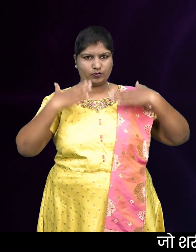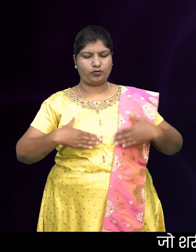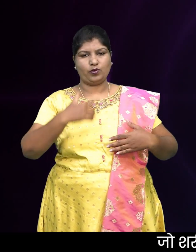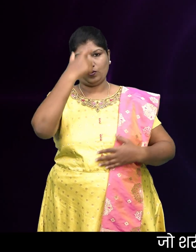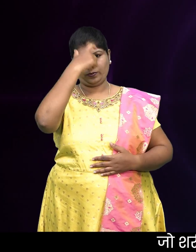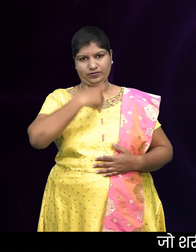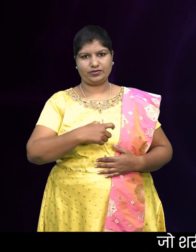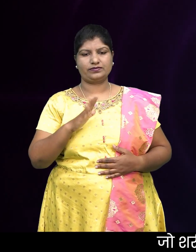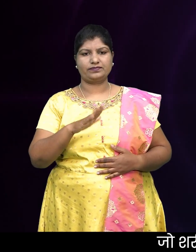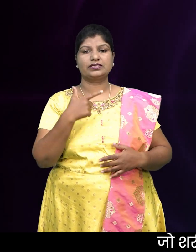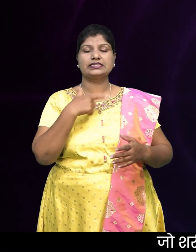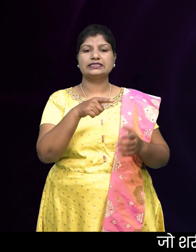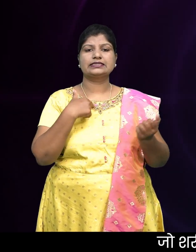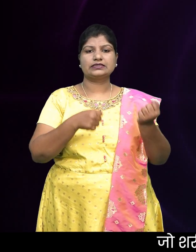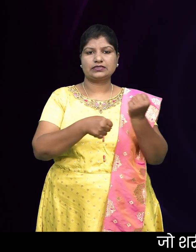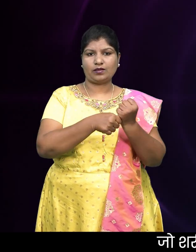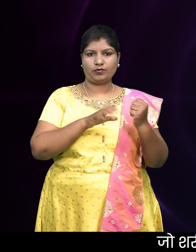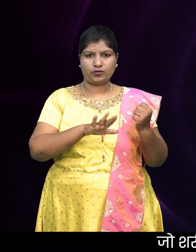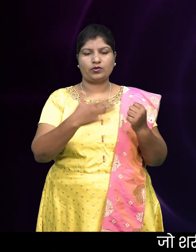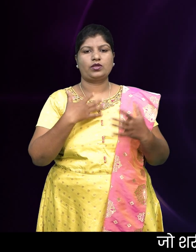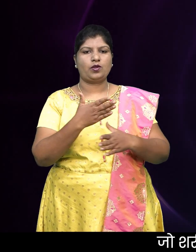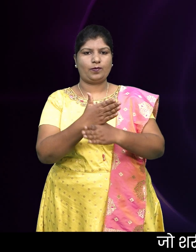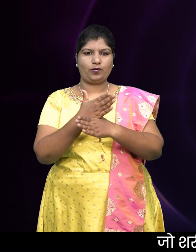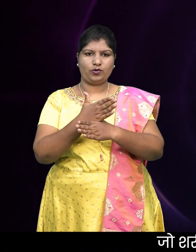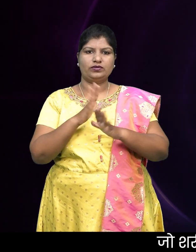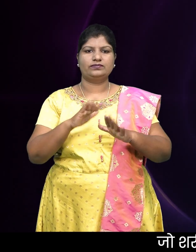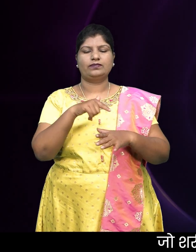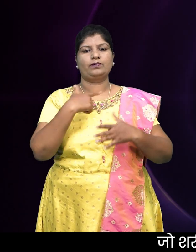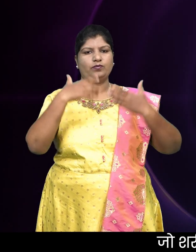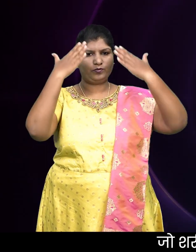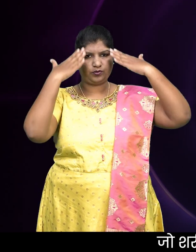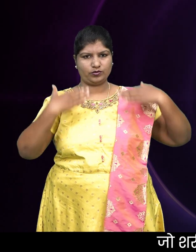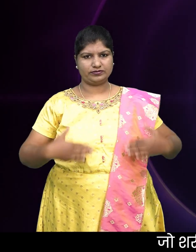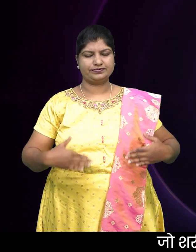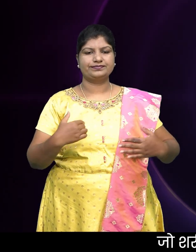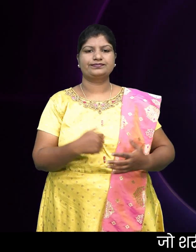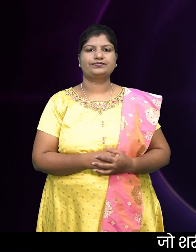जो शरीर का समर्थन और सुरक्षा करता है।